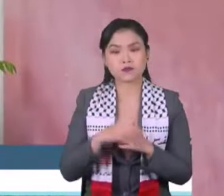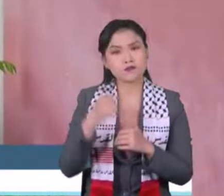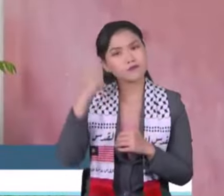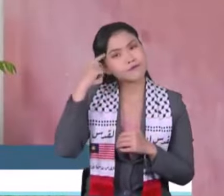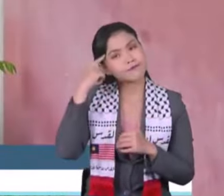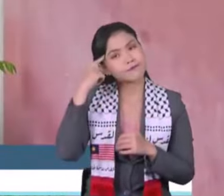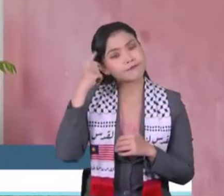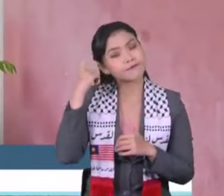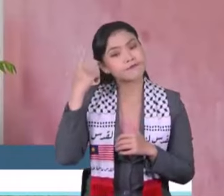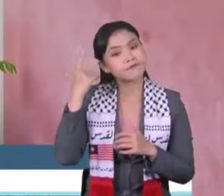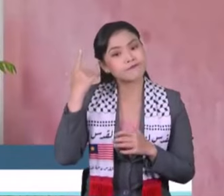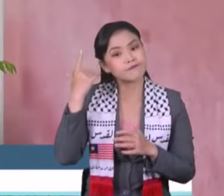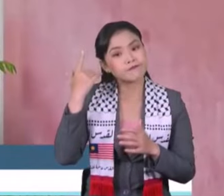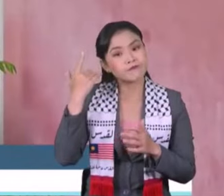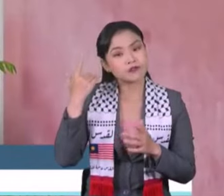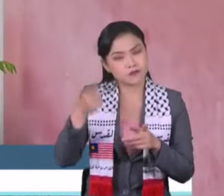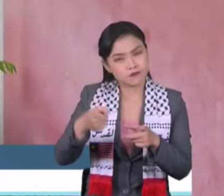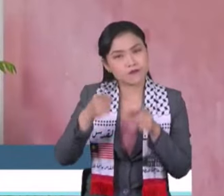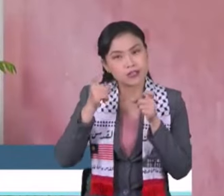Dijangkakan